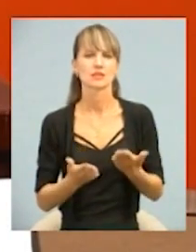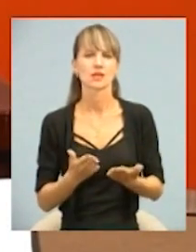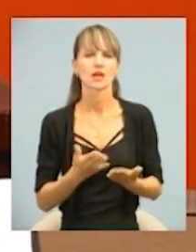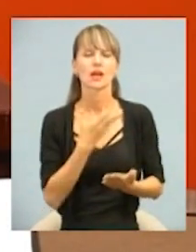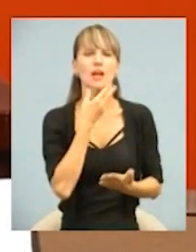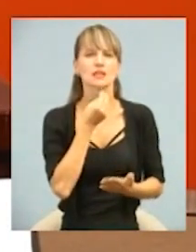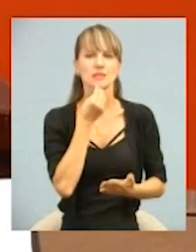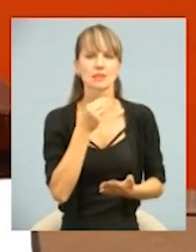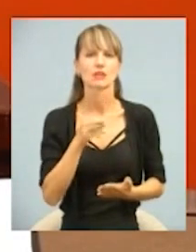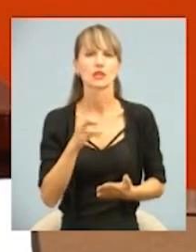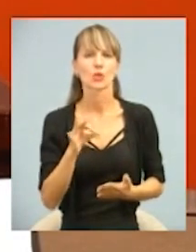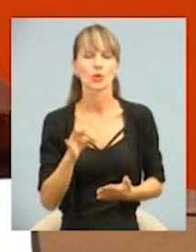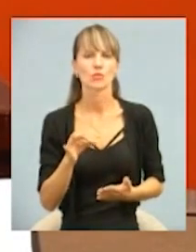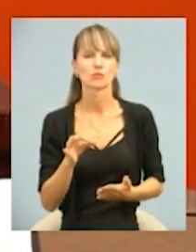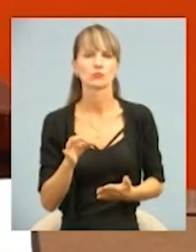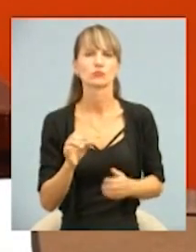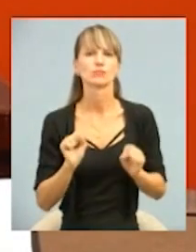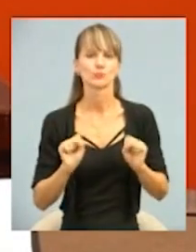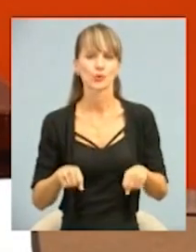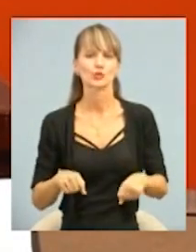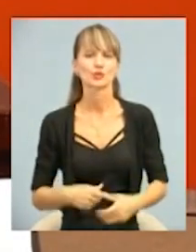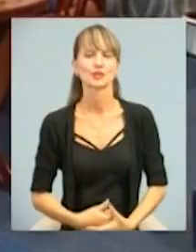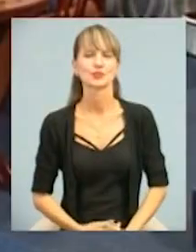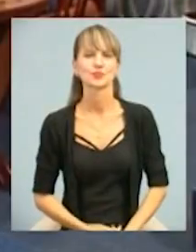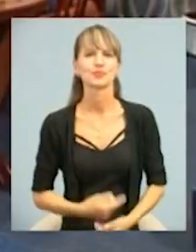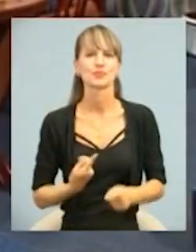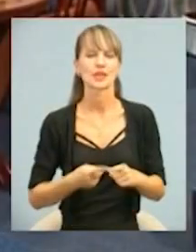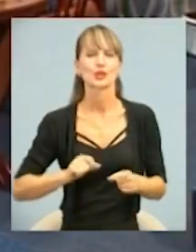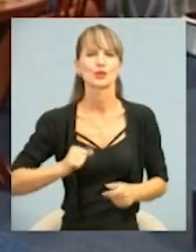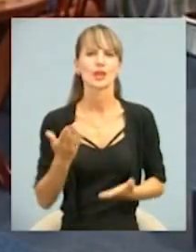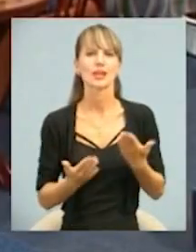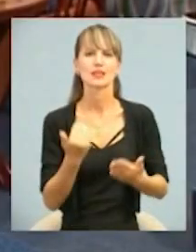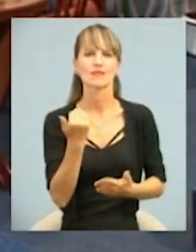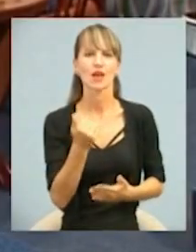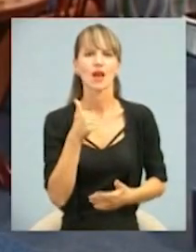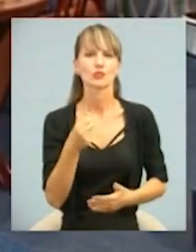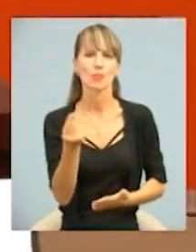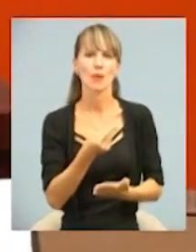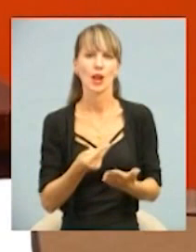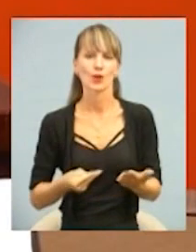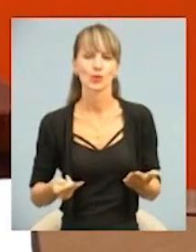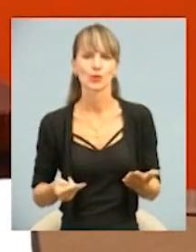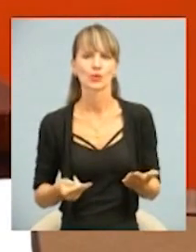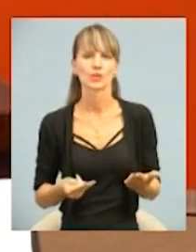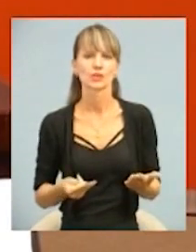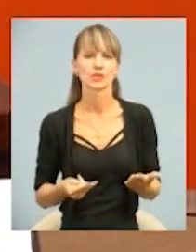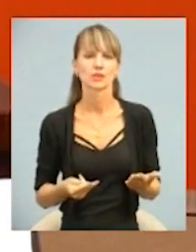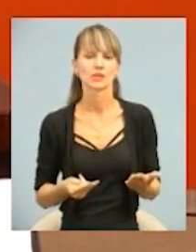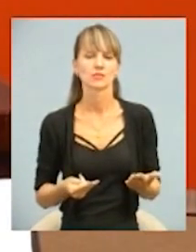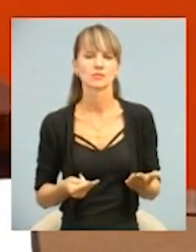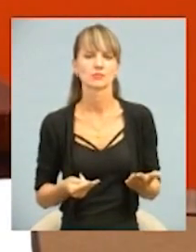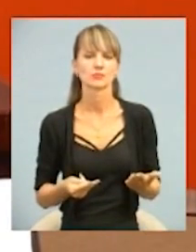якщо красиво, то це можна. Так. Тож, друзі, якщо ви гарно малюєте. Ну, є